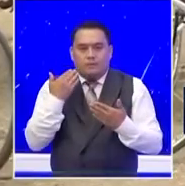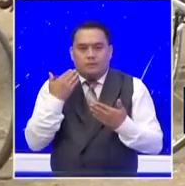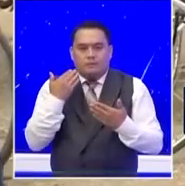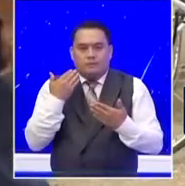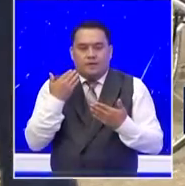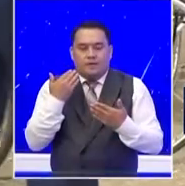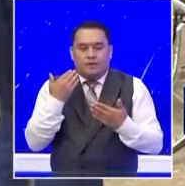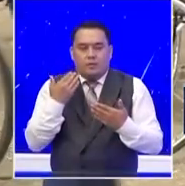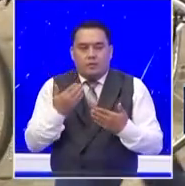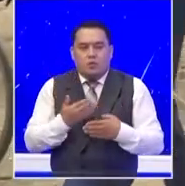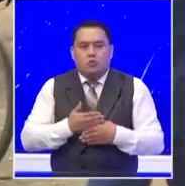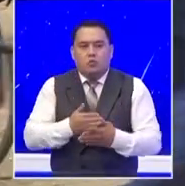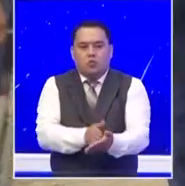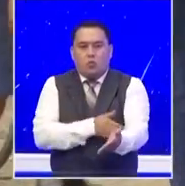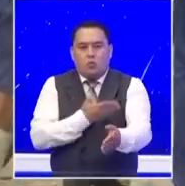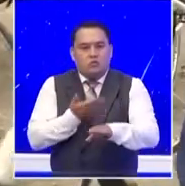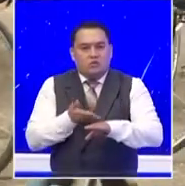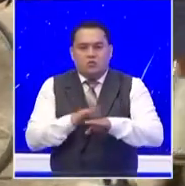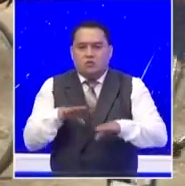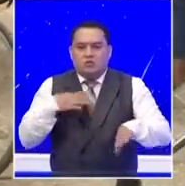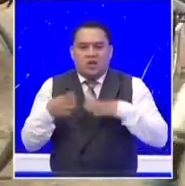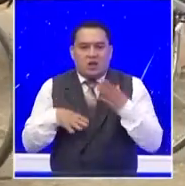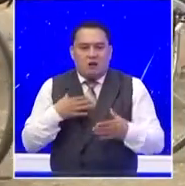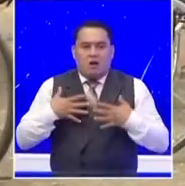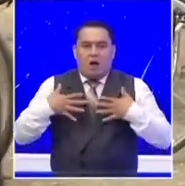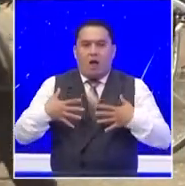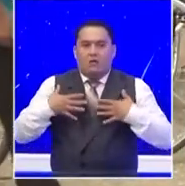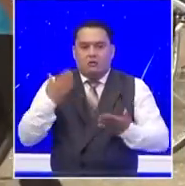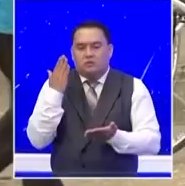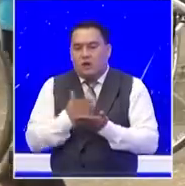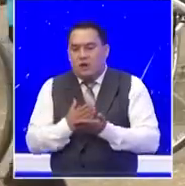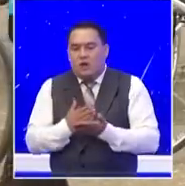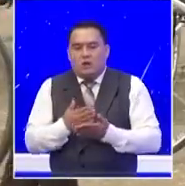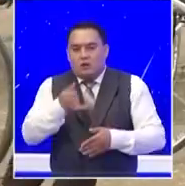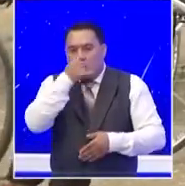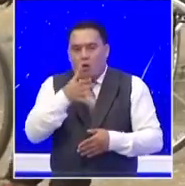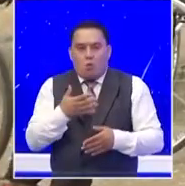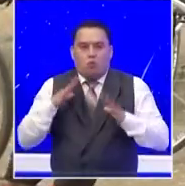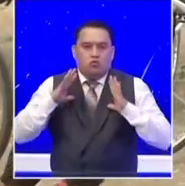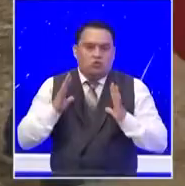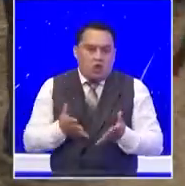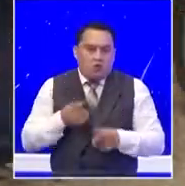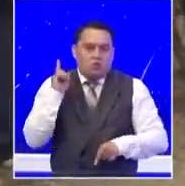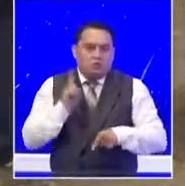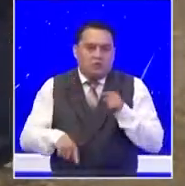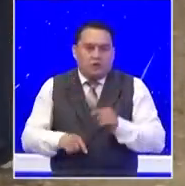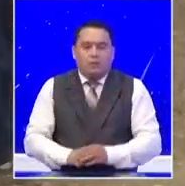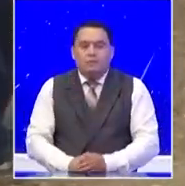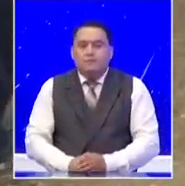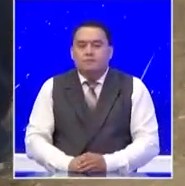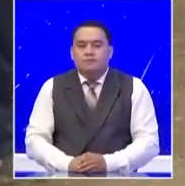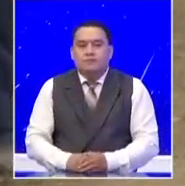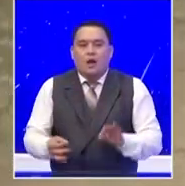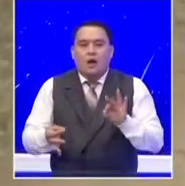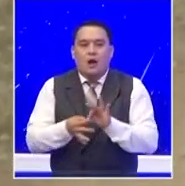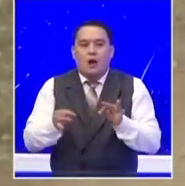А вот после долгих перерывов очень тяжело тренироваться, сразу одышка появляется, сразу же устаешь, как только стартуешь. Как известно, велоспорт –